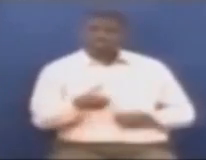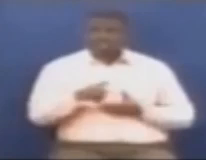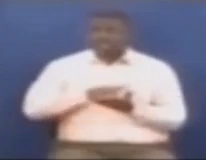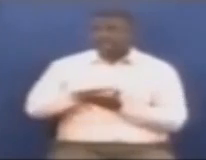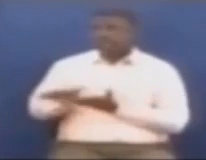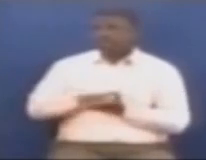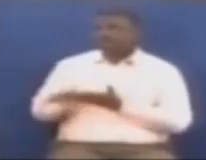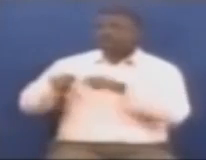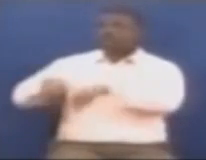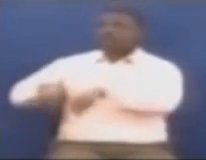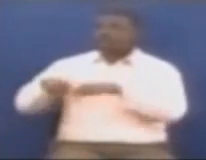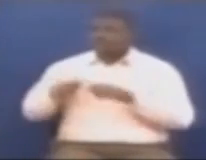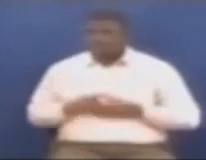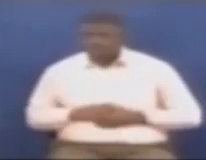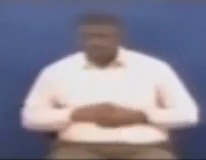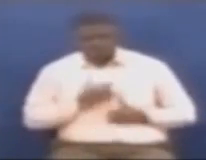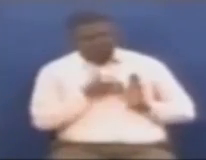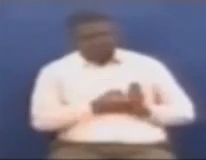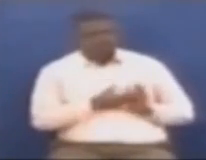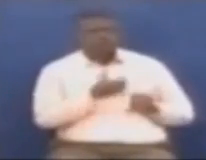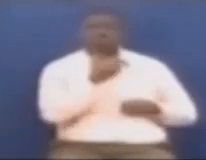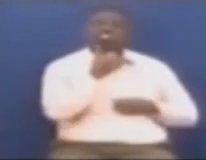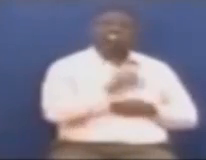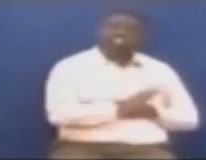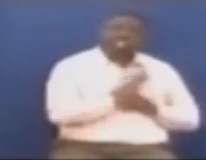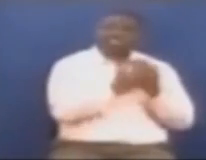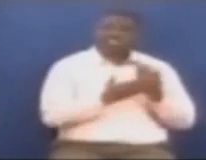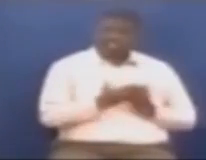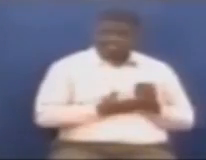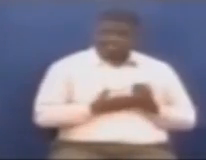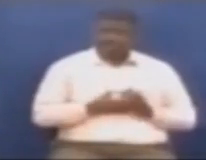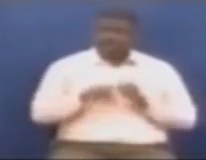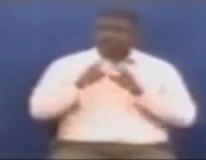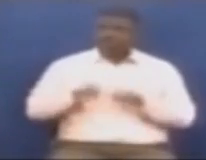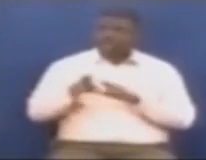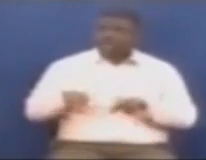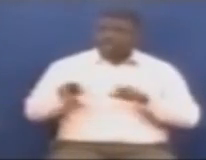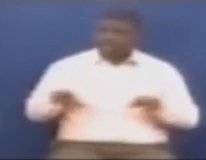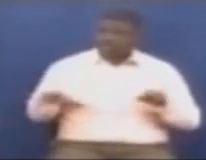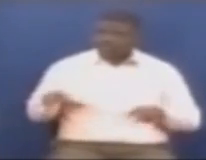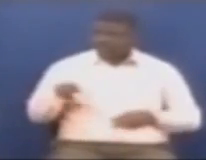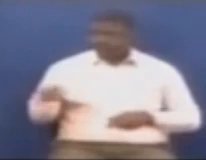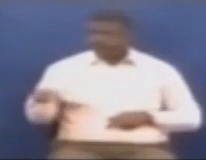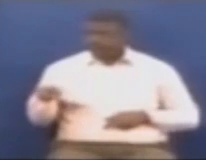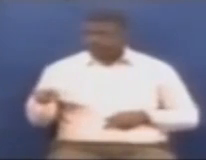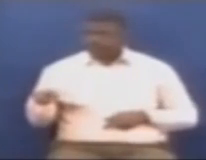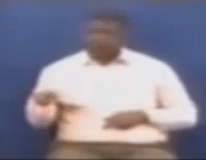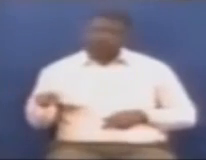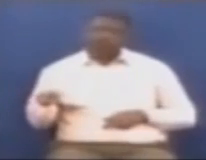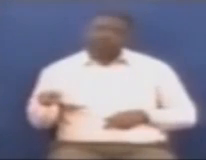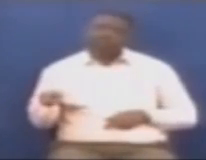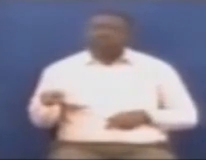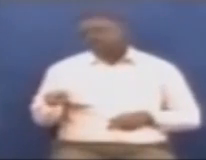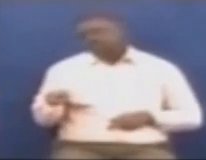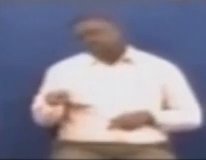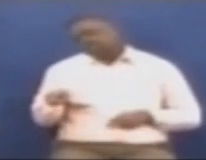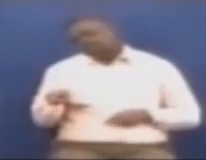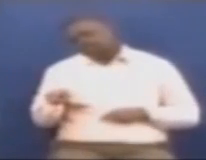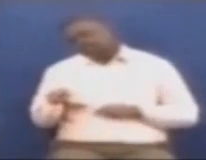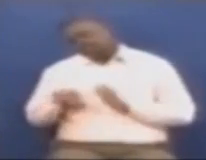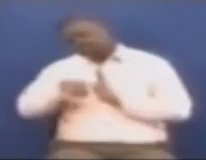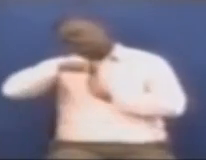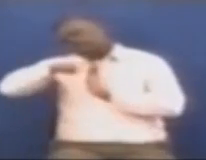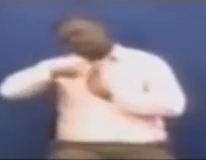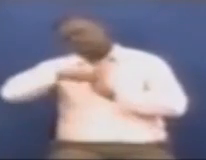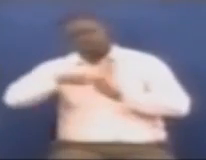wadai wote, makandarasi wote ambao wamesupply serikali kwenye mikataba ya kimataifa, ili kuiondoa serikali na